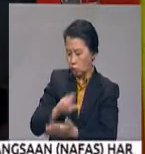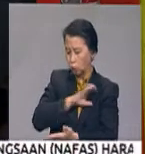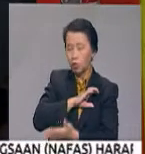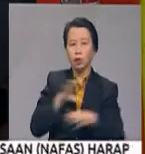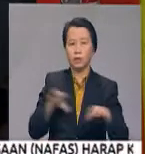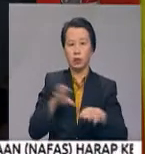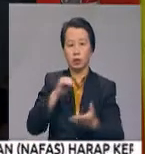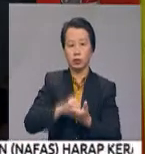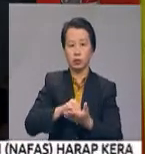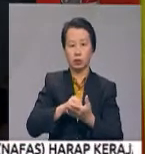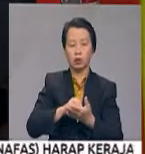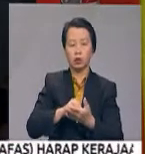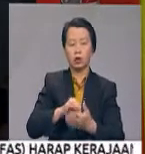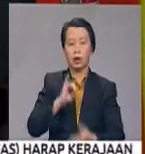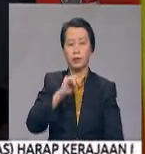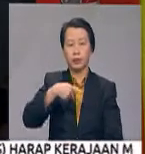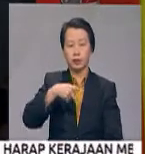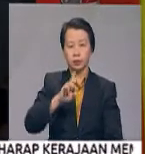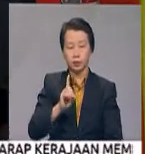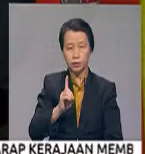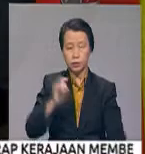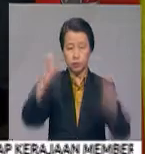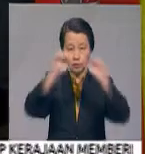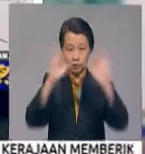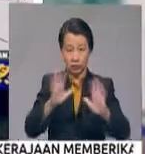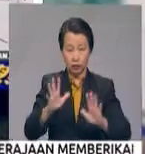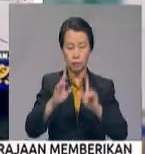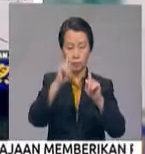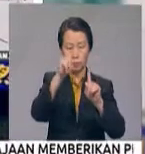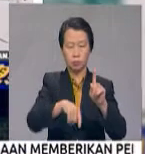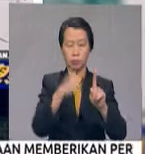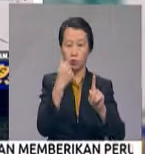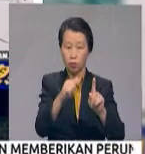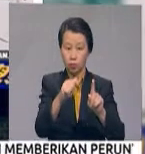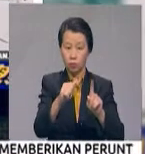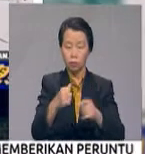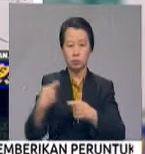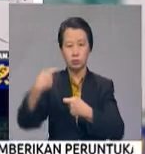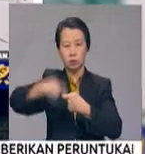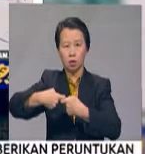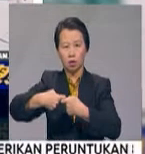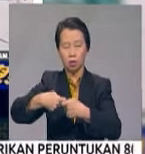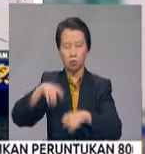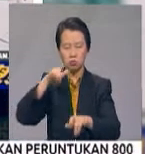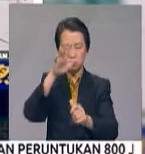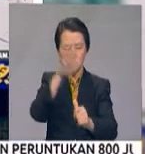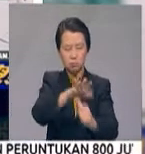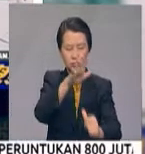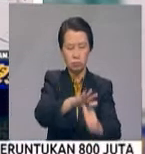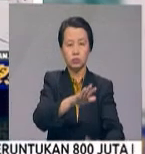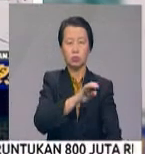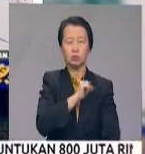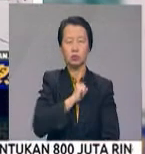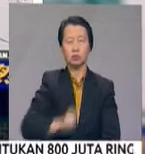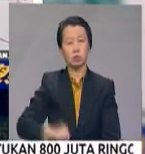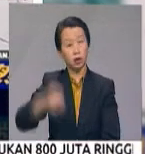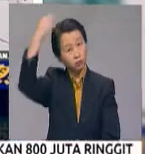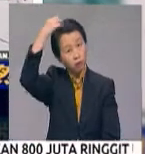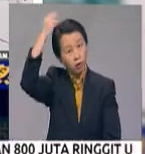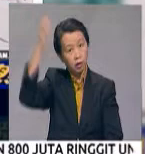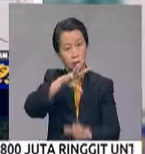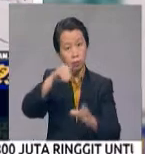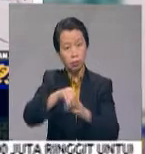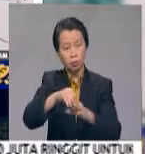dibuat di Ibu pejabat polis daerah ipd Shah Alam Pada 1 Oktober lalu ia berkaitan isu penghinaan terhadap Sultan Selangor membabitkan